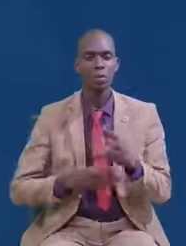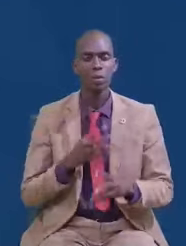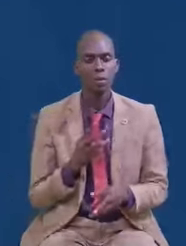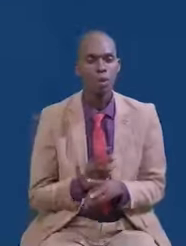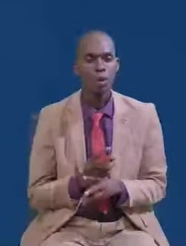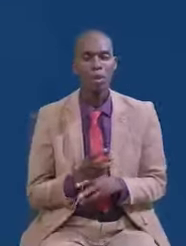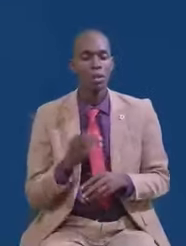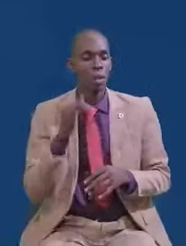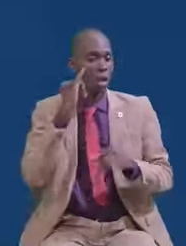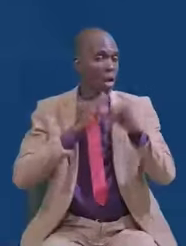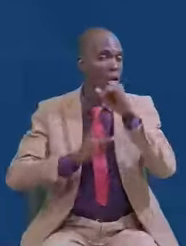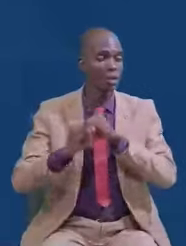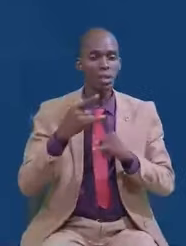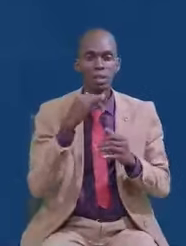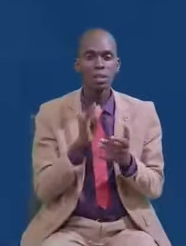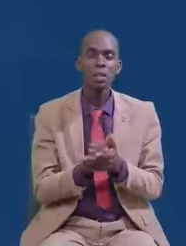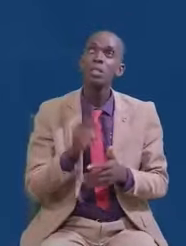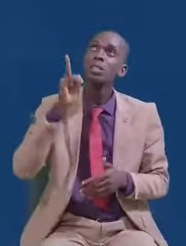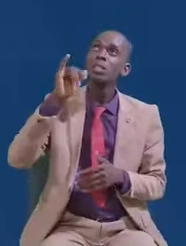Même Isaïe a dit qu'il était admirable.